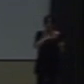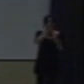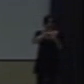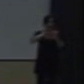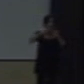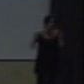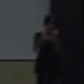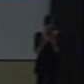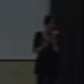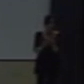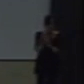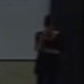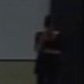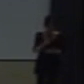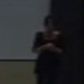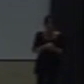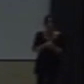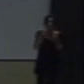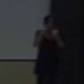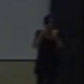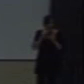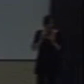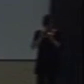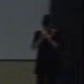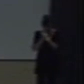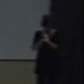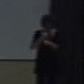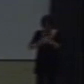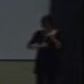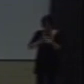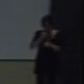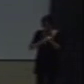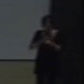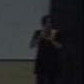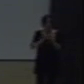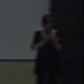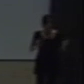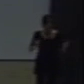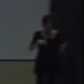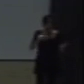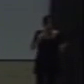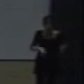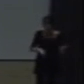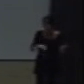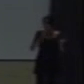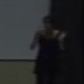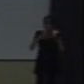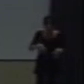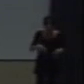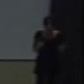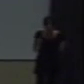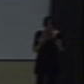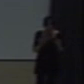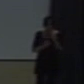i hi ha gent que intenta fer la seva feina de forma més honesta possible, però clar, el seu objectiu